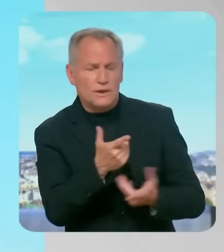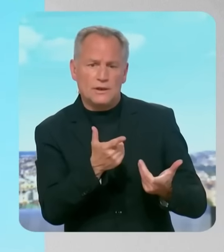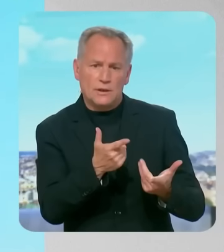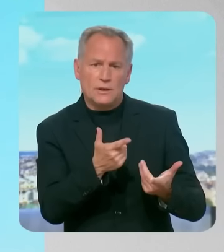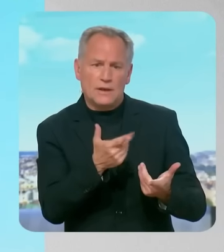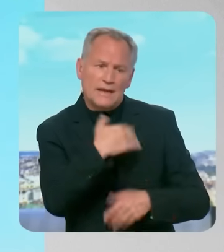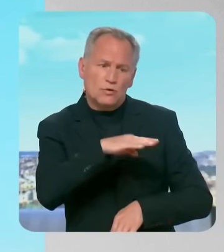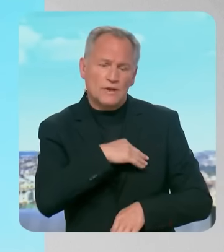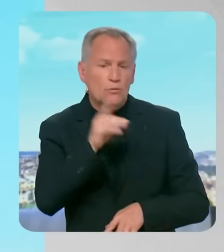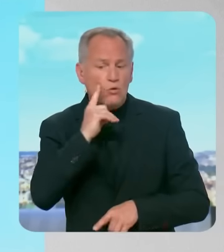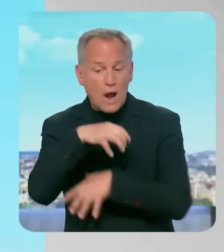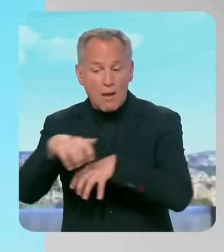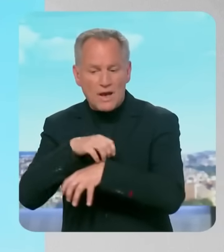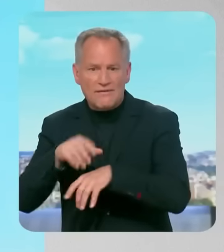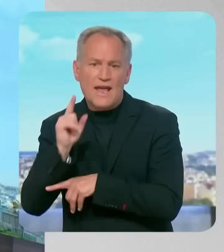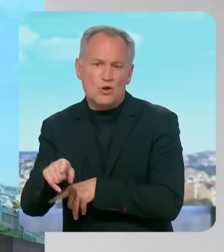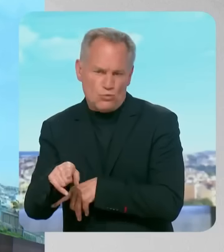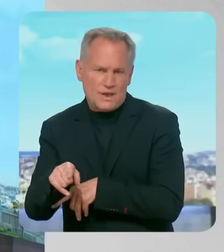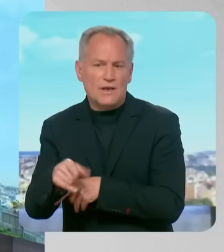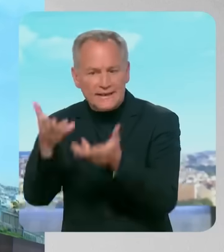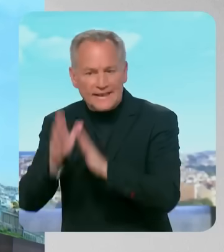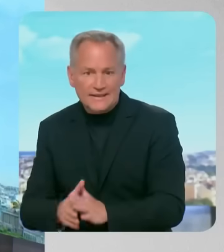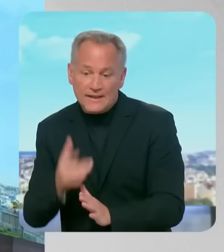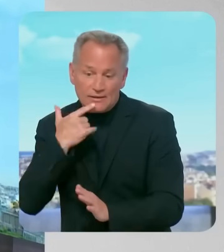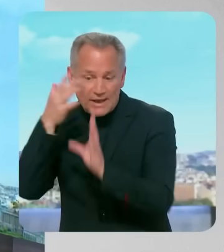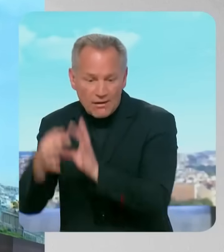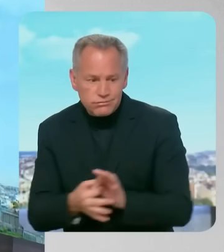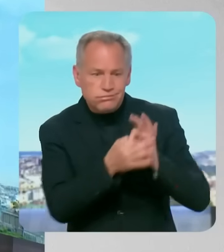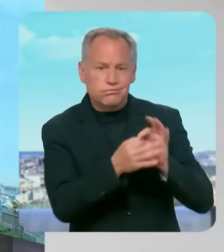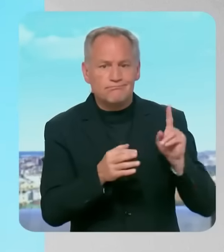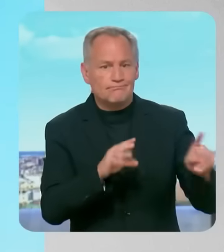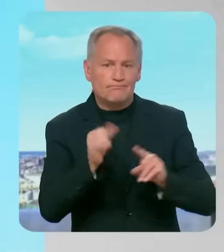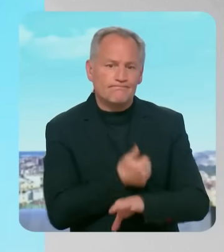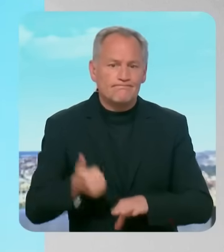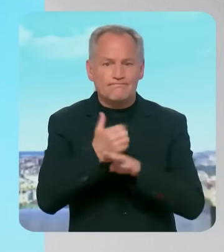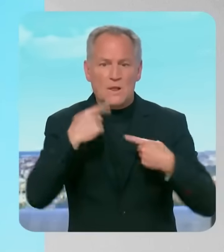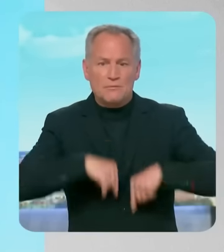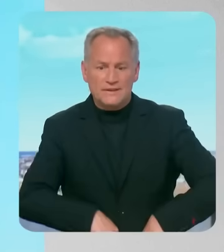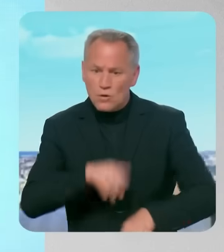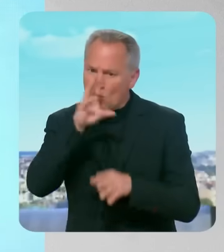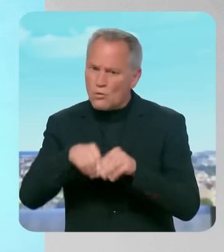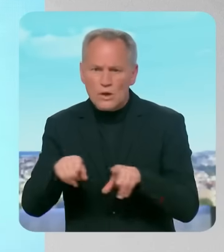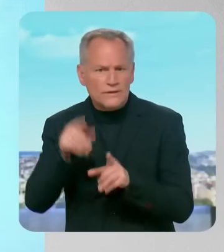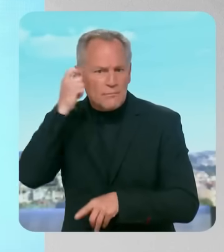Gérald Darmanin ne peut pas ne pas être au courant, voire Emmanuel Macron. Il vous a soutenu, Emmanuel Macron.